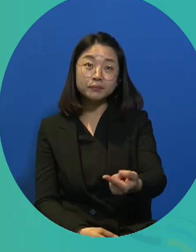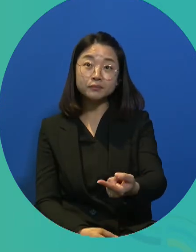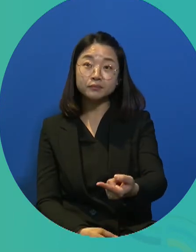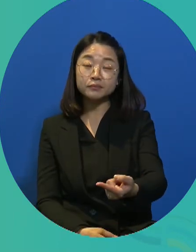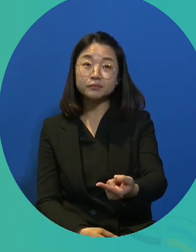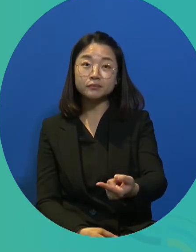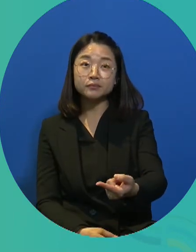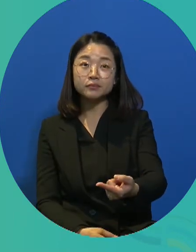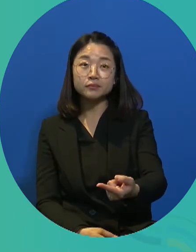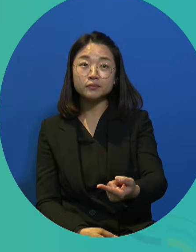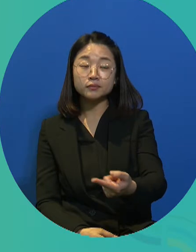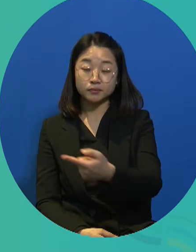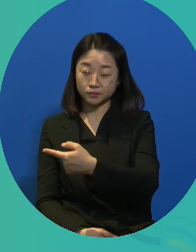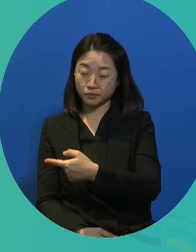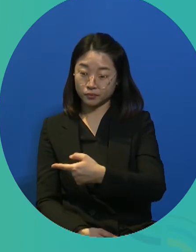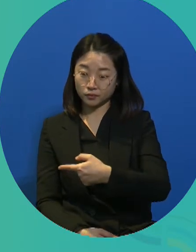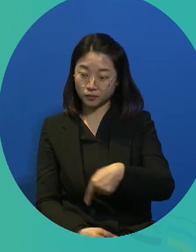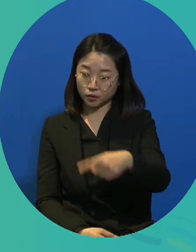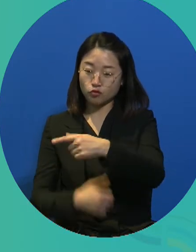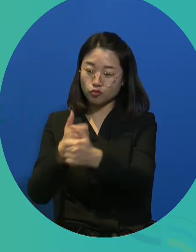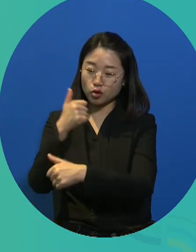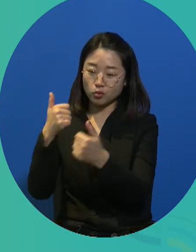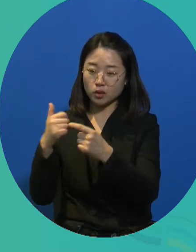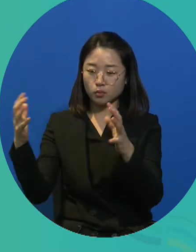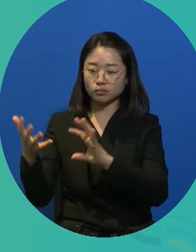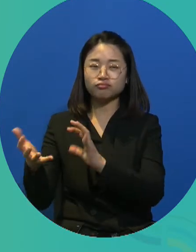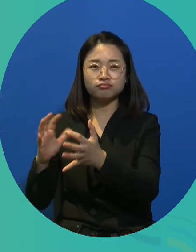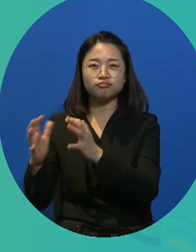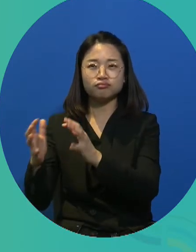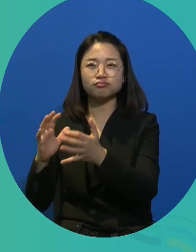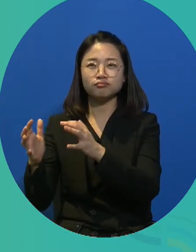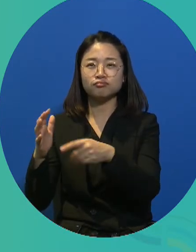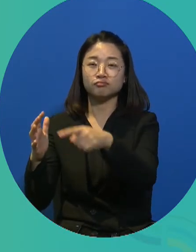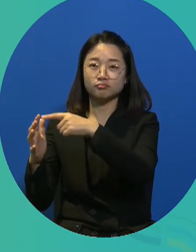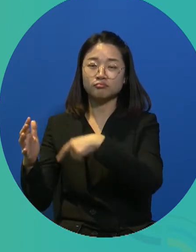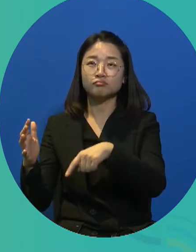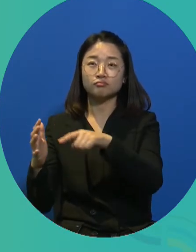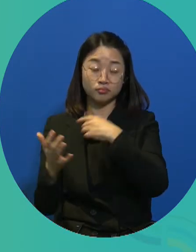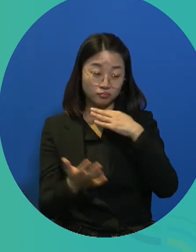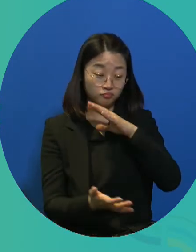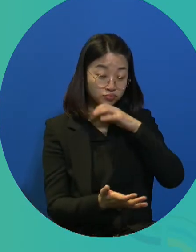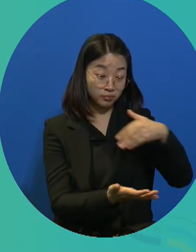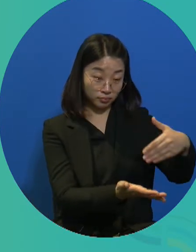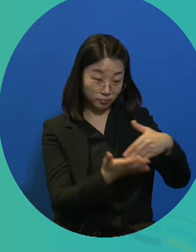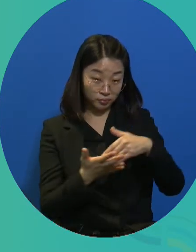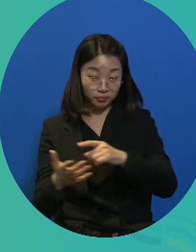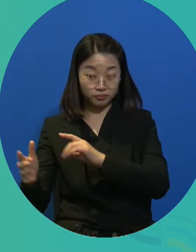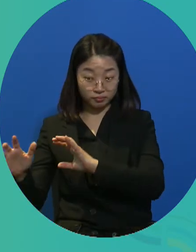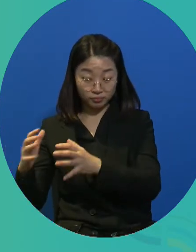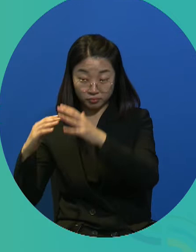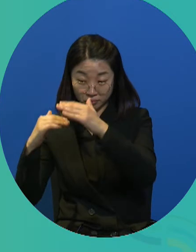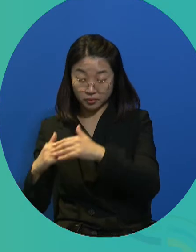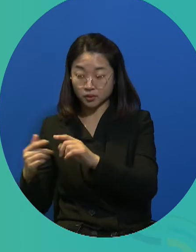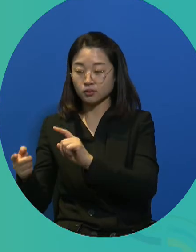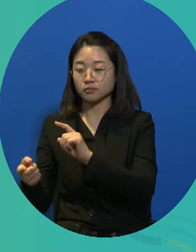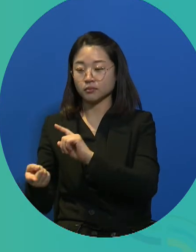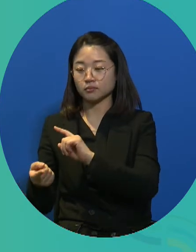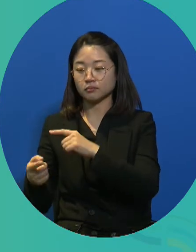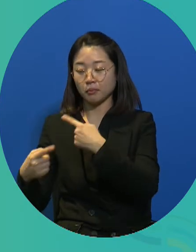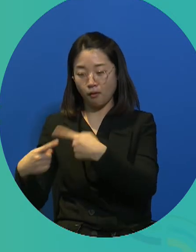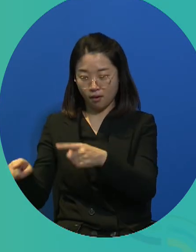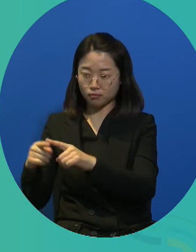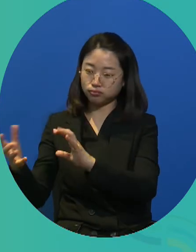그 이후에 그 CRPD 위원회에서 그 진정 사건의 내용에 대해서 심의를